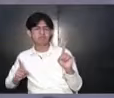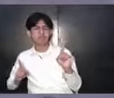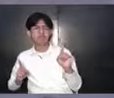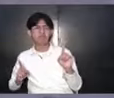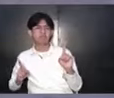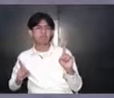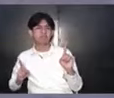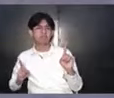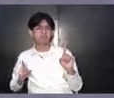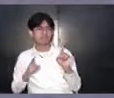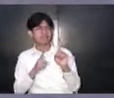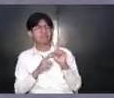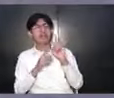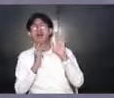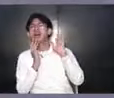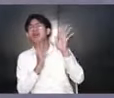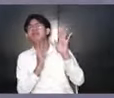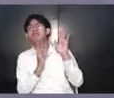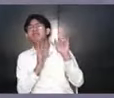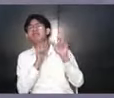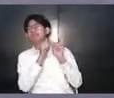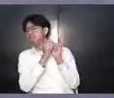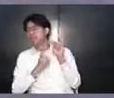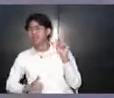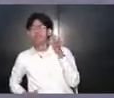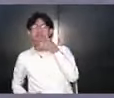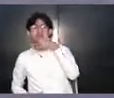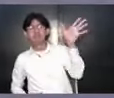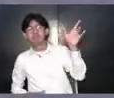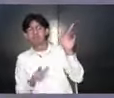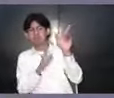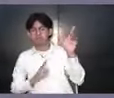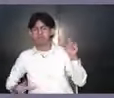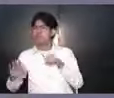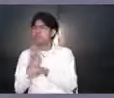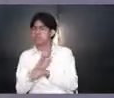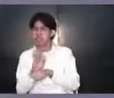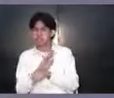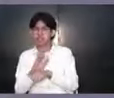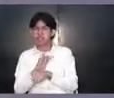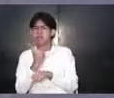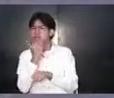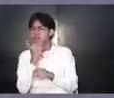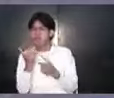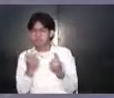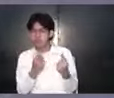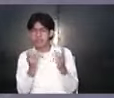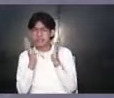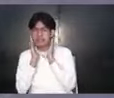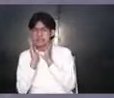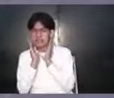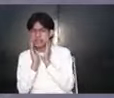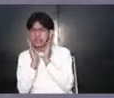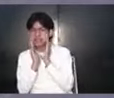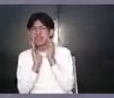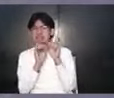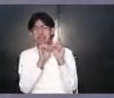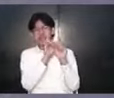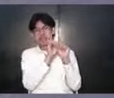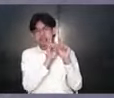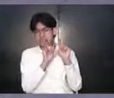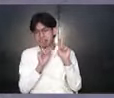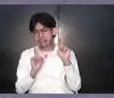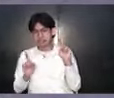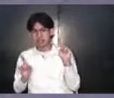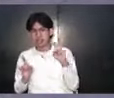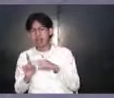Iniiwasan mo ba si Lord? Kasi sa dami mong ginawang mali sa Kanya. Yung nahiyang-hiya ka na lumapit sa